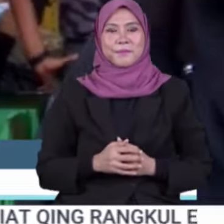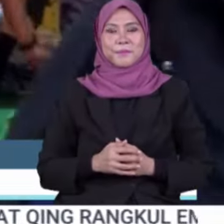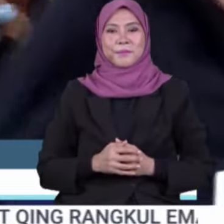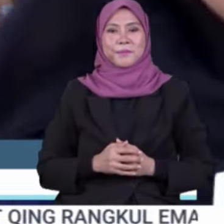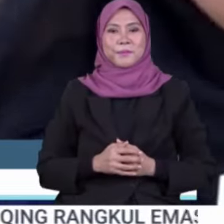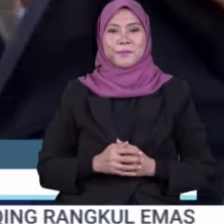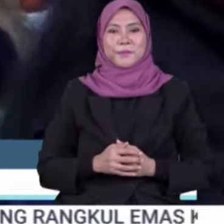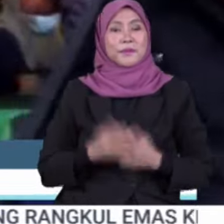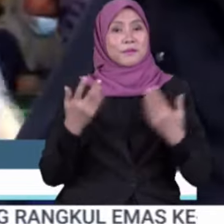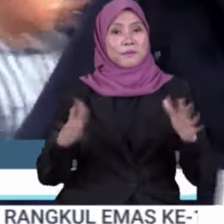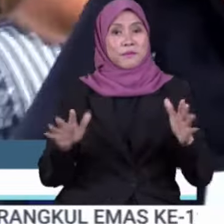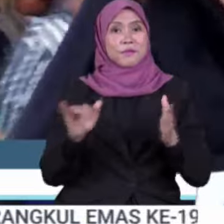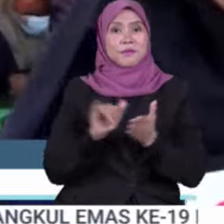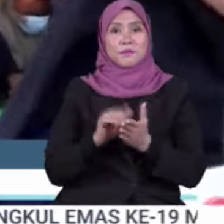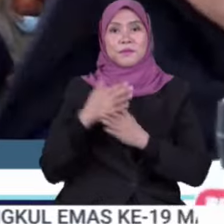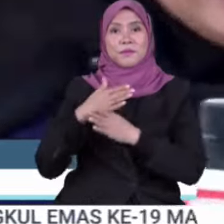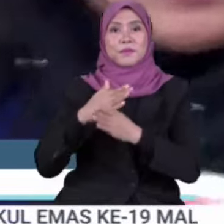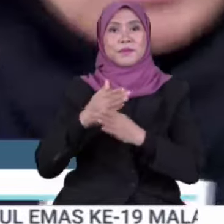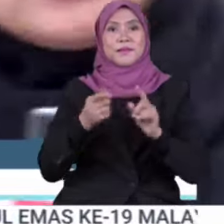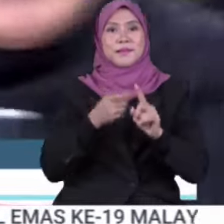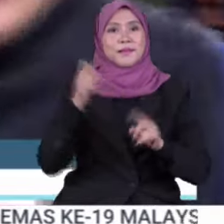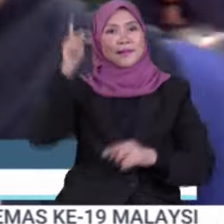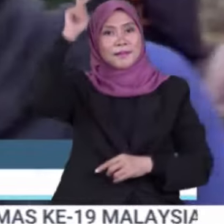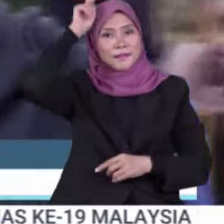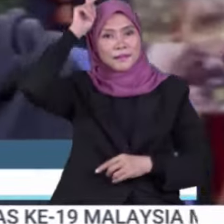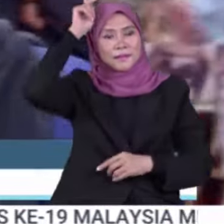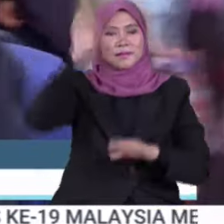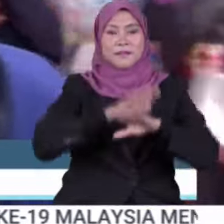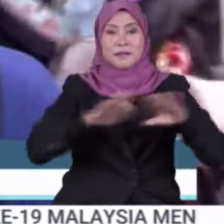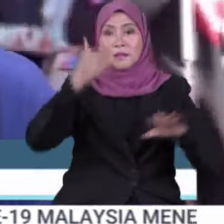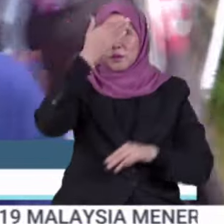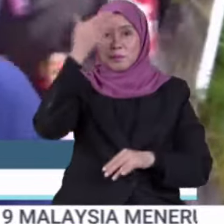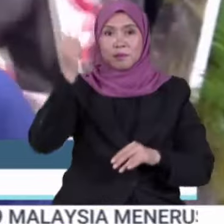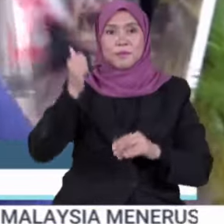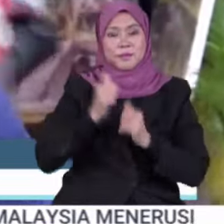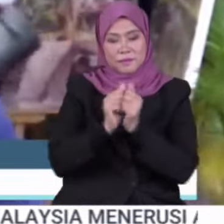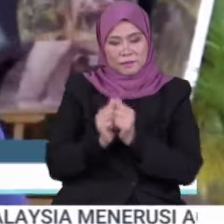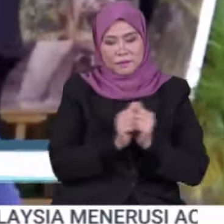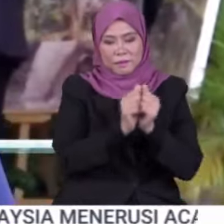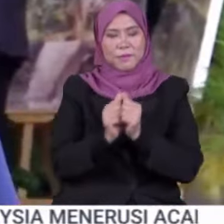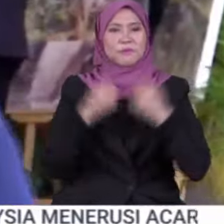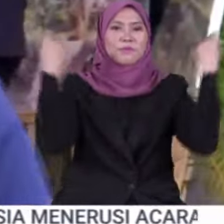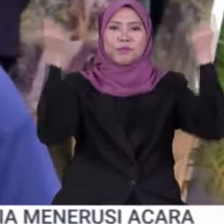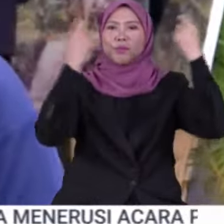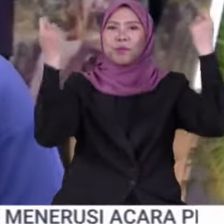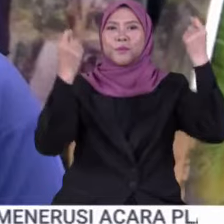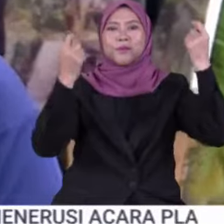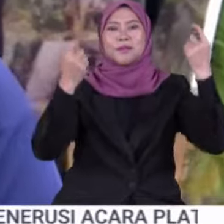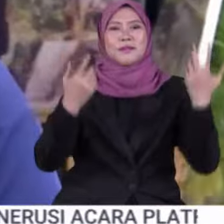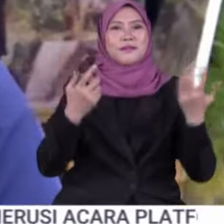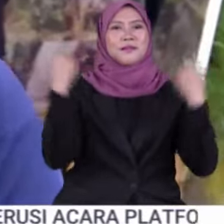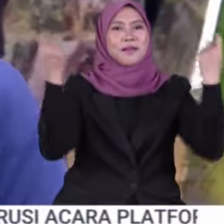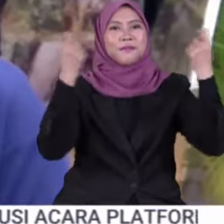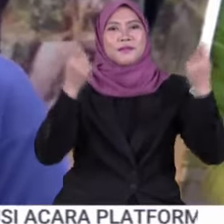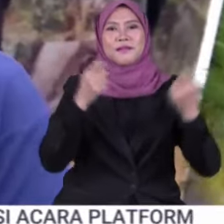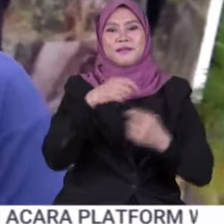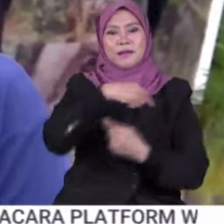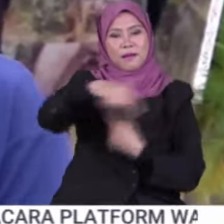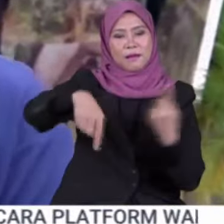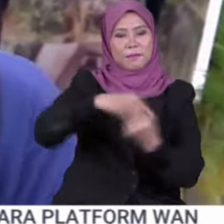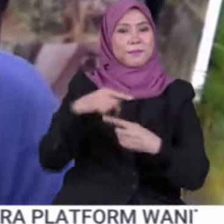saya kira setakat itu dulu perkongsian dari negeri Kelantan. Jangan lupa mari kita sama-sama memeriahkan Karnival Alam Kita 2023 ini